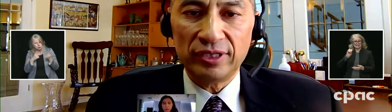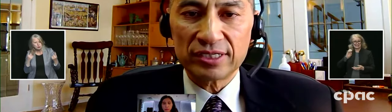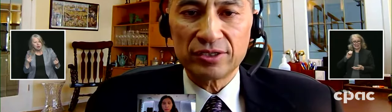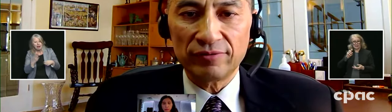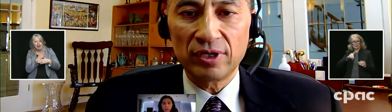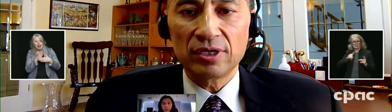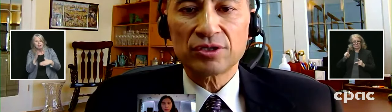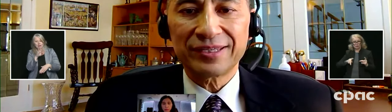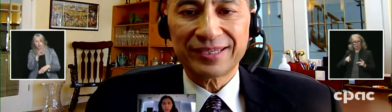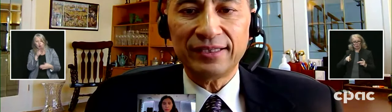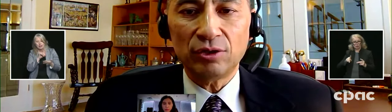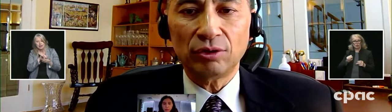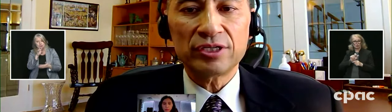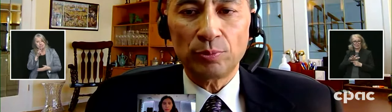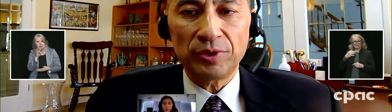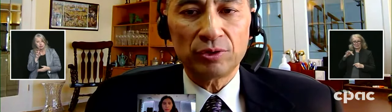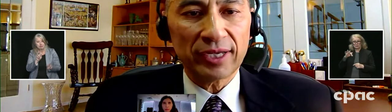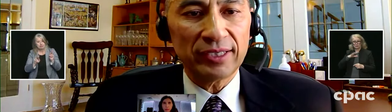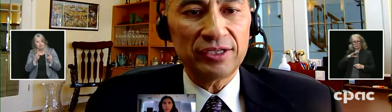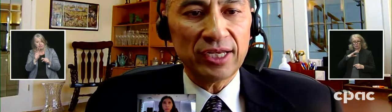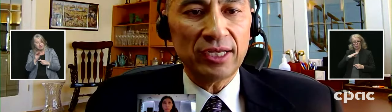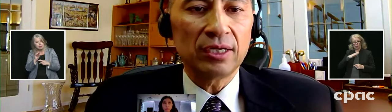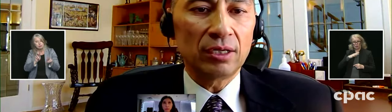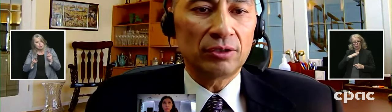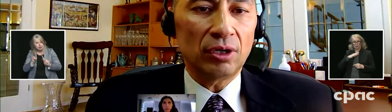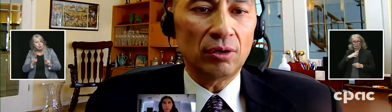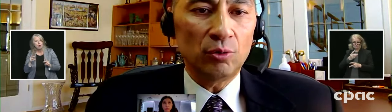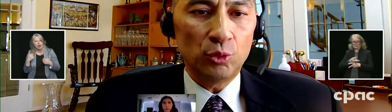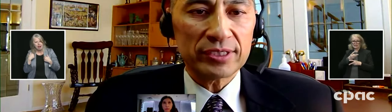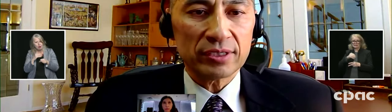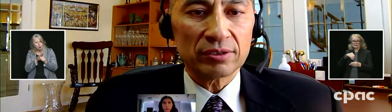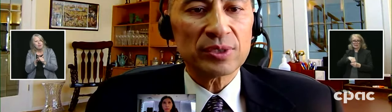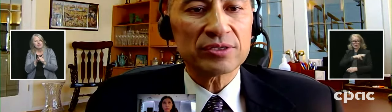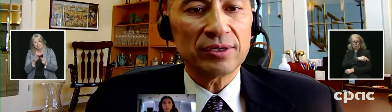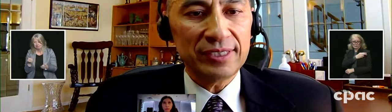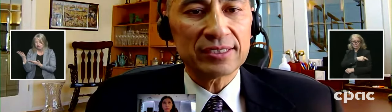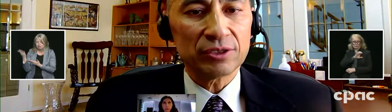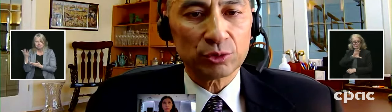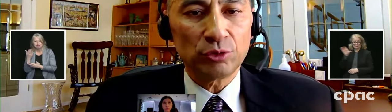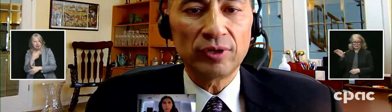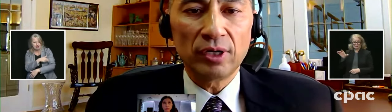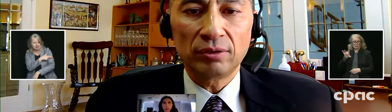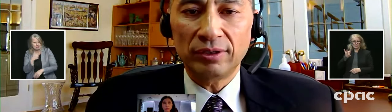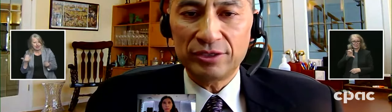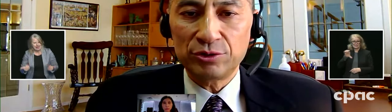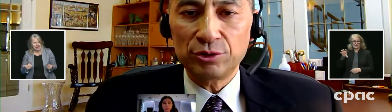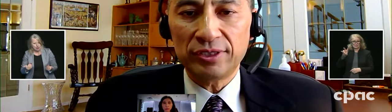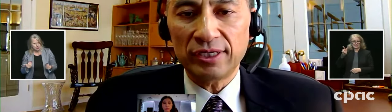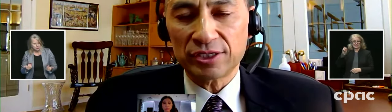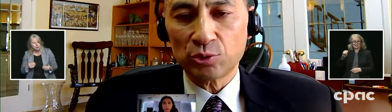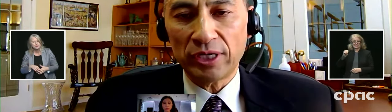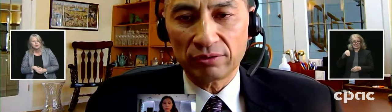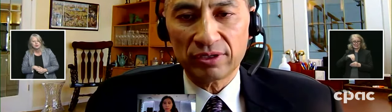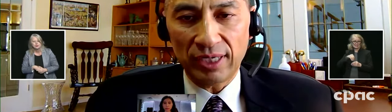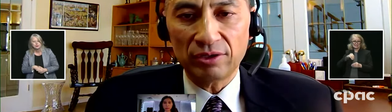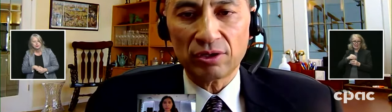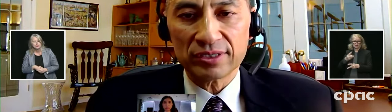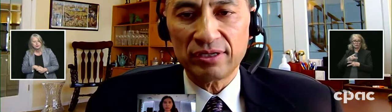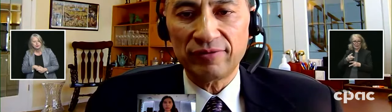de la COVID-19 sont traitées dans les hôpitaux canadiens, dont 870 se trouvent dans les unités de